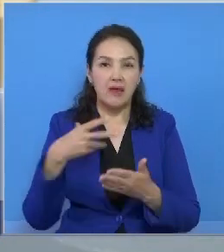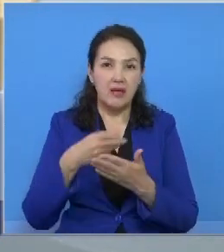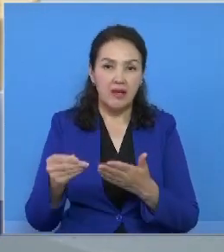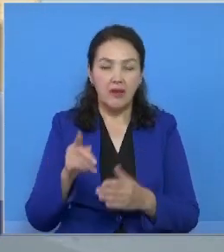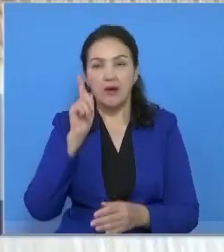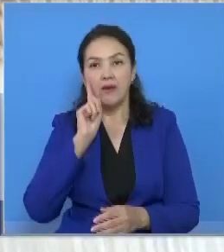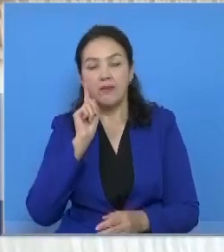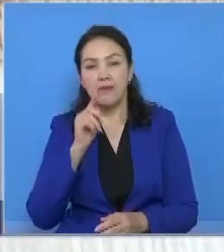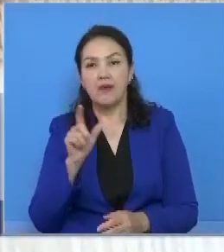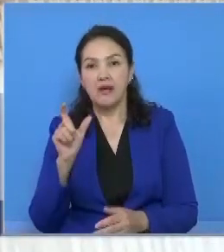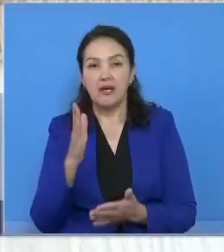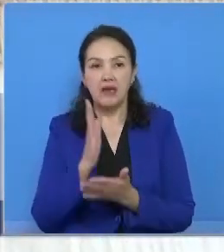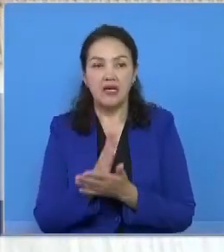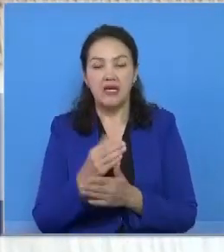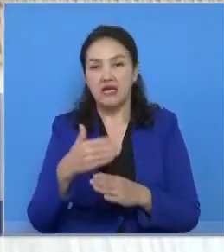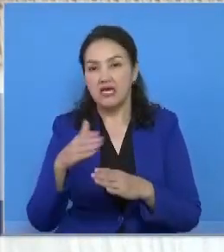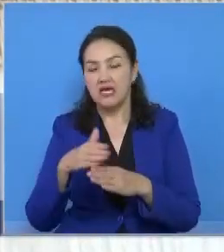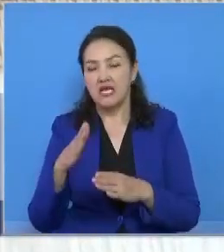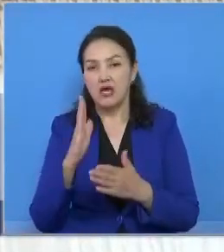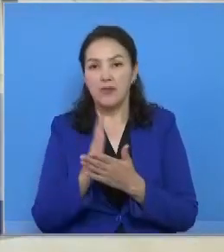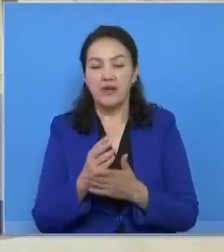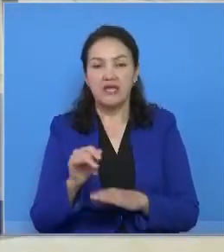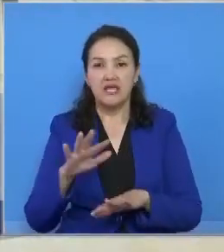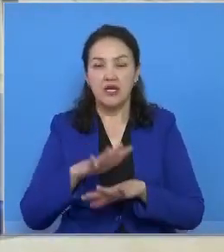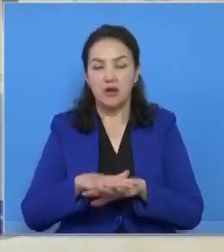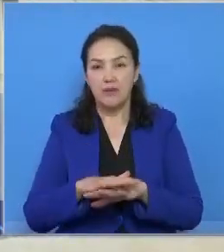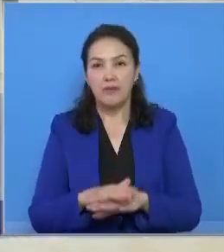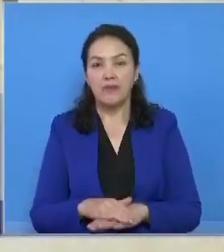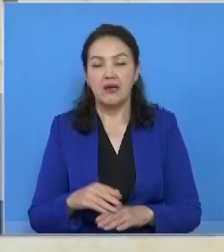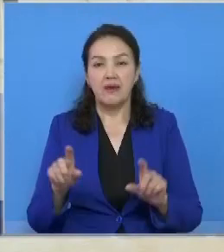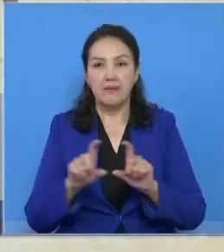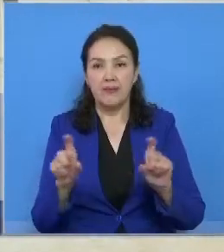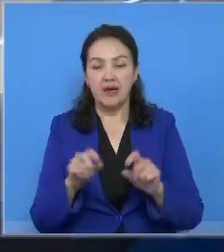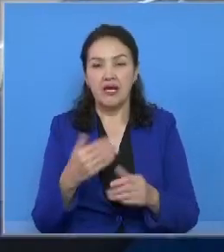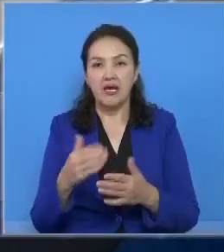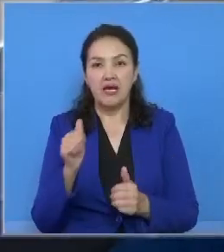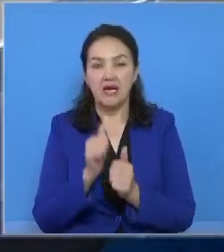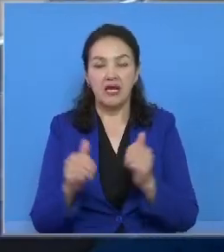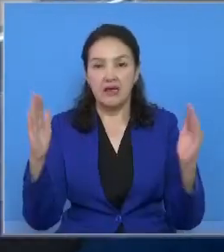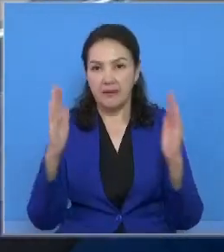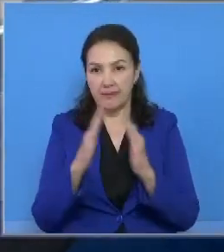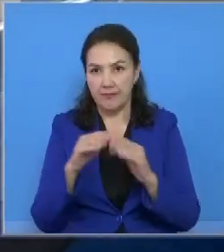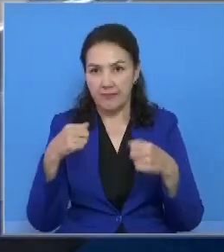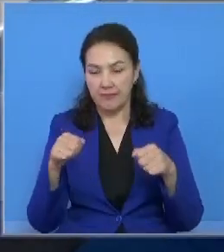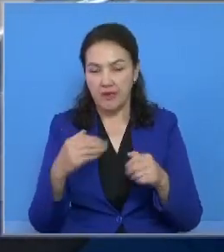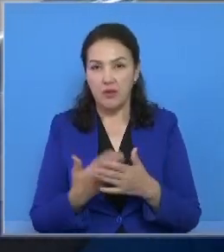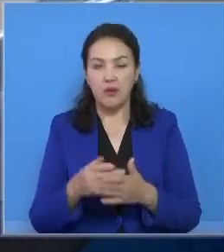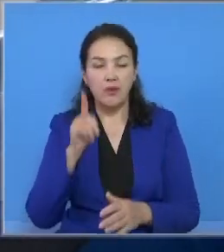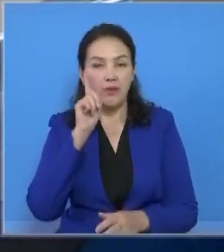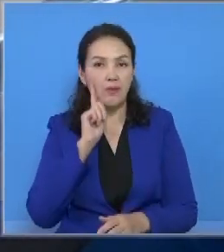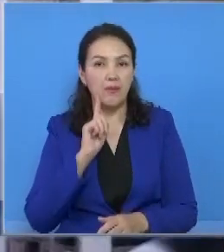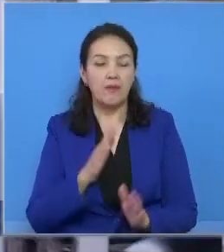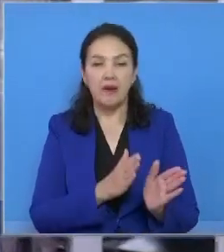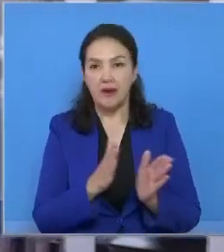Для удобств покупателей есть Каспи Ред и рассрочка от Народного банка. Магазин «Зета» для каждого дома. Товары для создания уюта